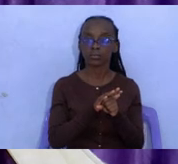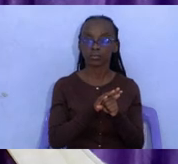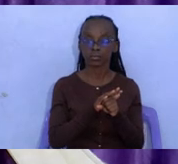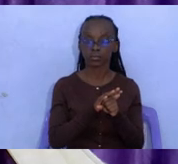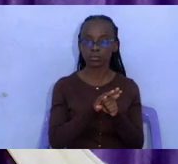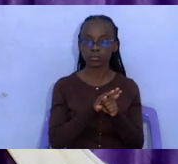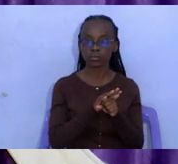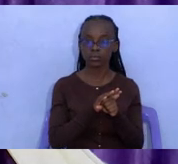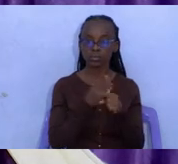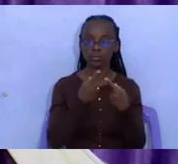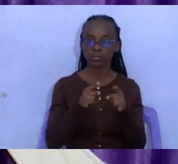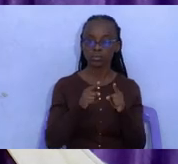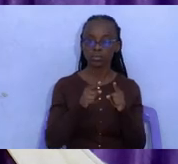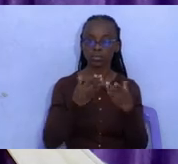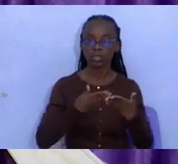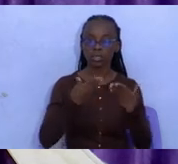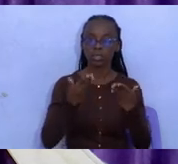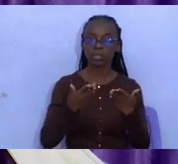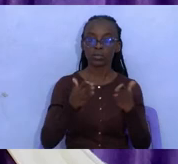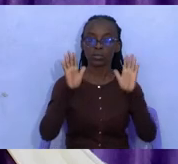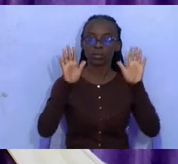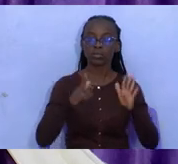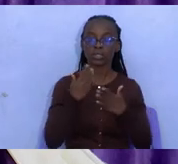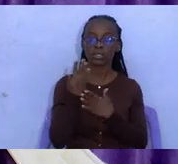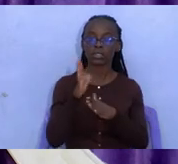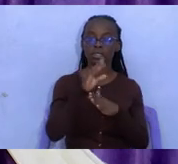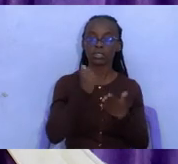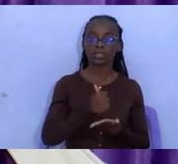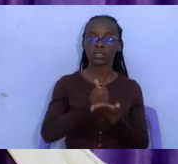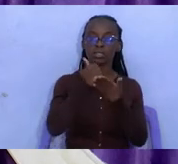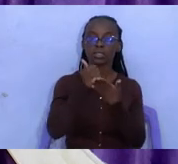Lakini aliachilia vitu za dhamana kwa watu na wakasaidika.